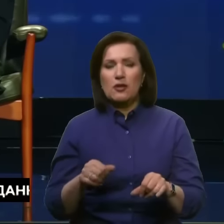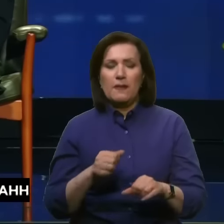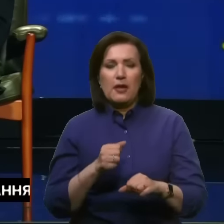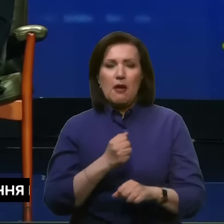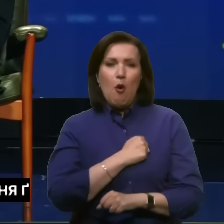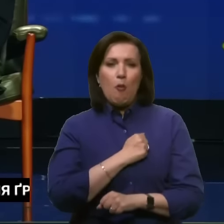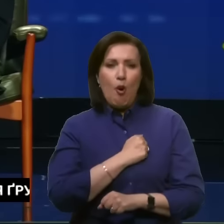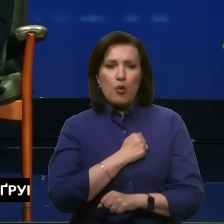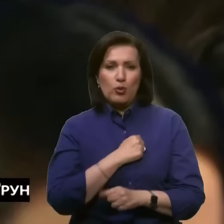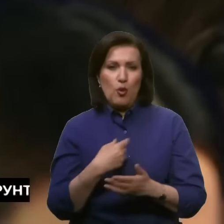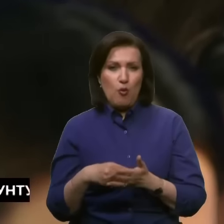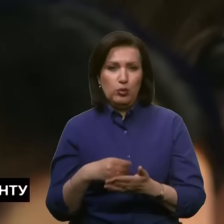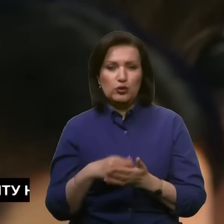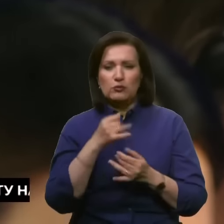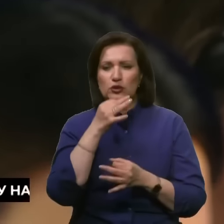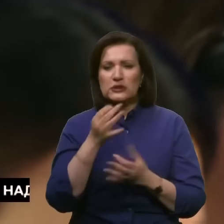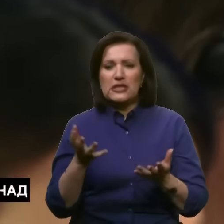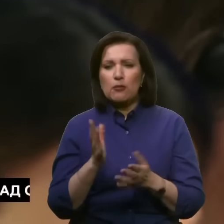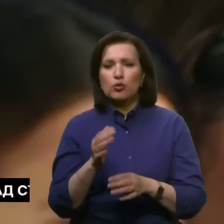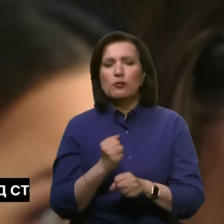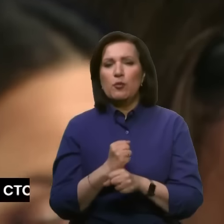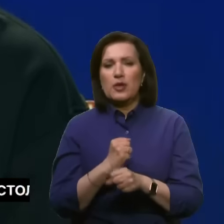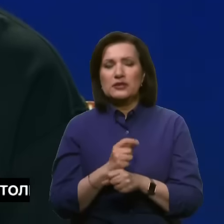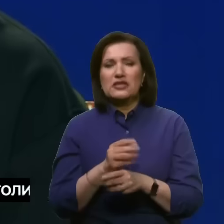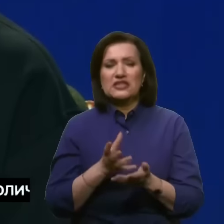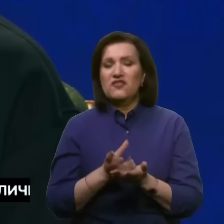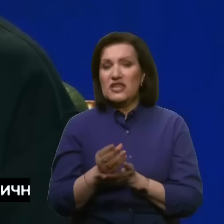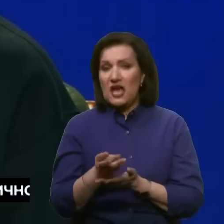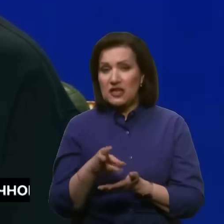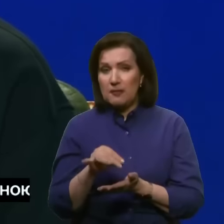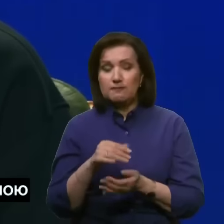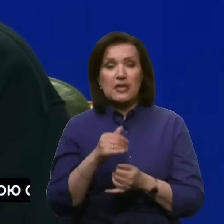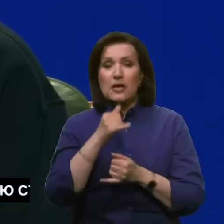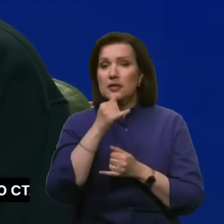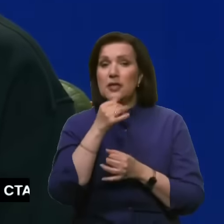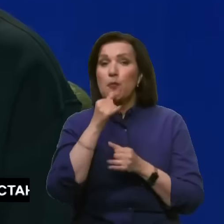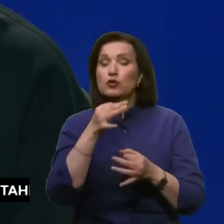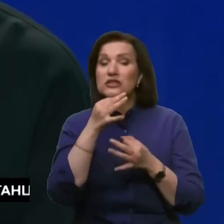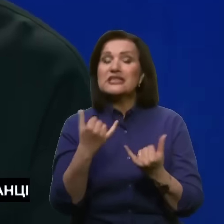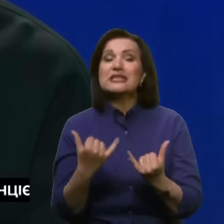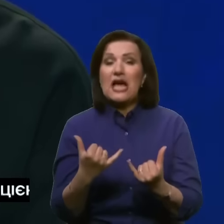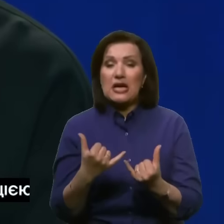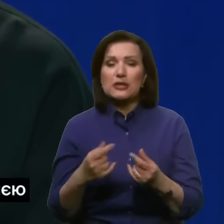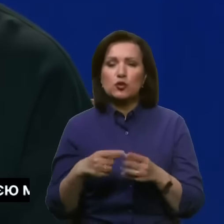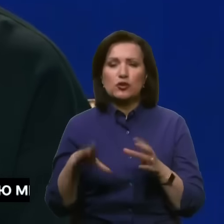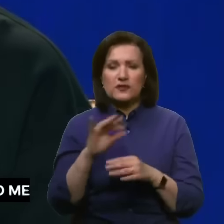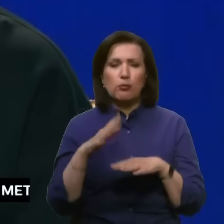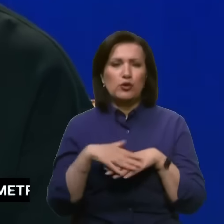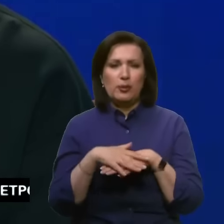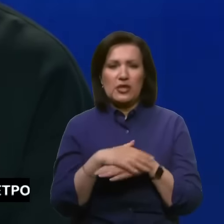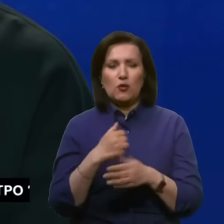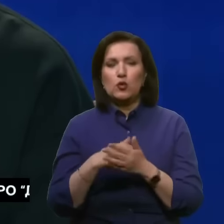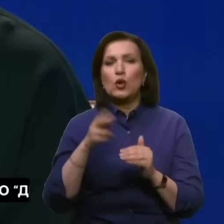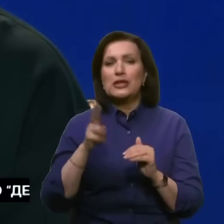оборонного бюджету. Тому не можу вам сказати, як будемо працювати з видатками. Не можу сказати зараз. Точно все буде підраховано